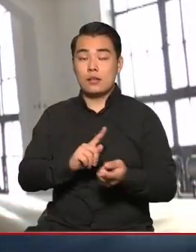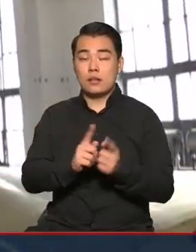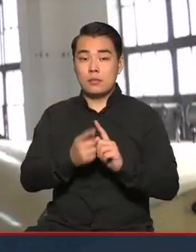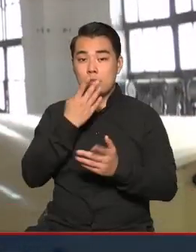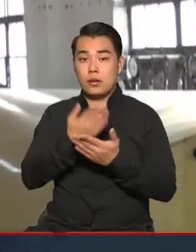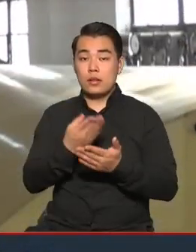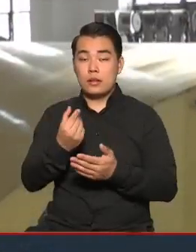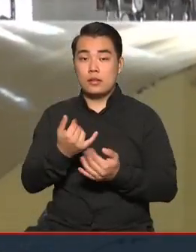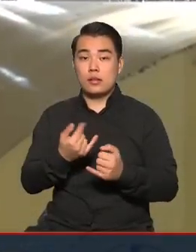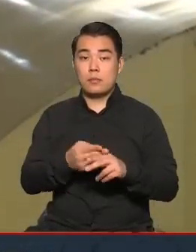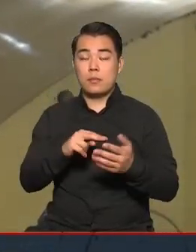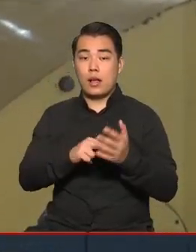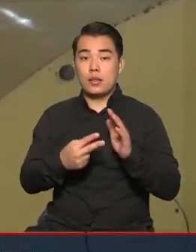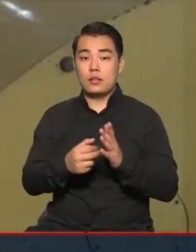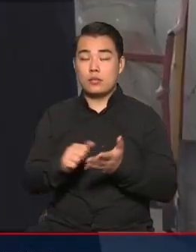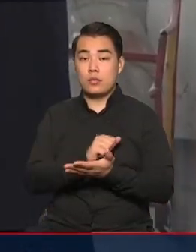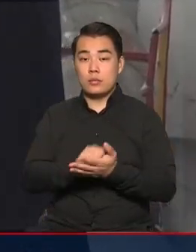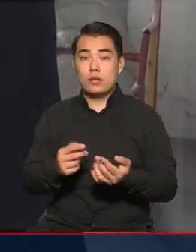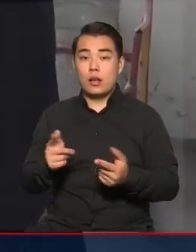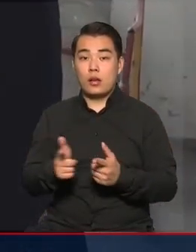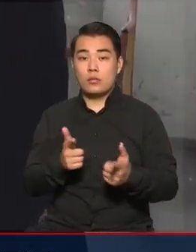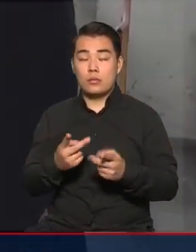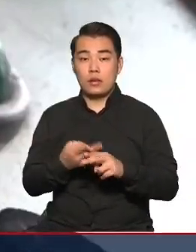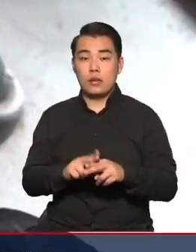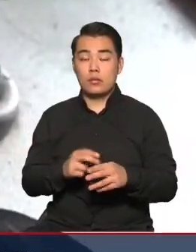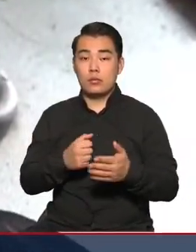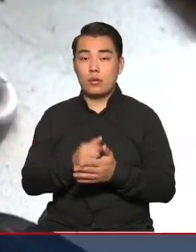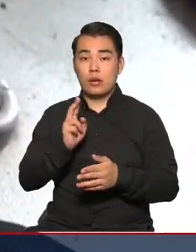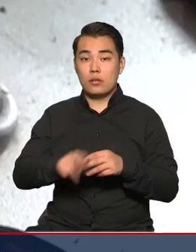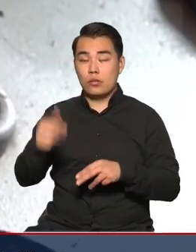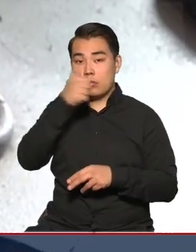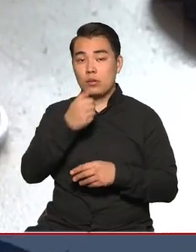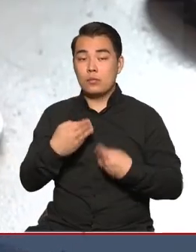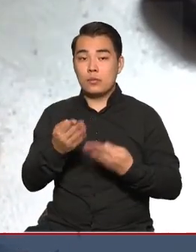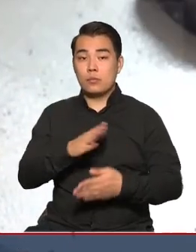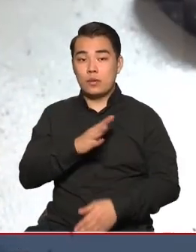үшін жобалық сметалық құжатты әзірлеу керек. Бұған жыл соңына дейін уақыт берді.